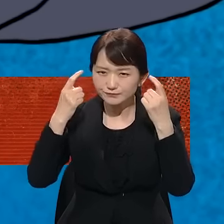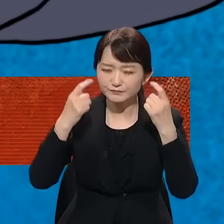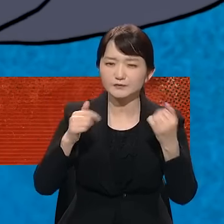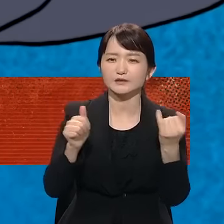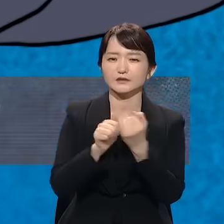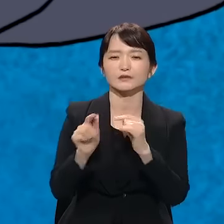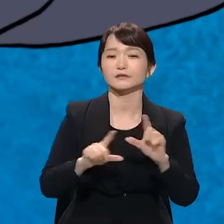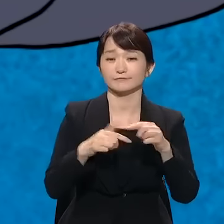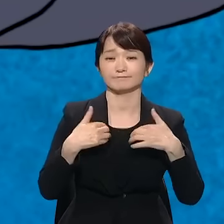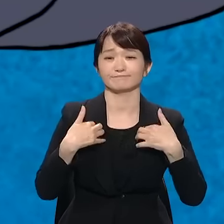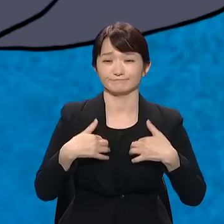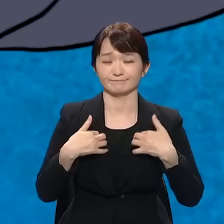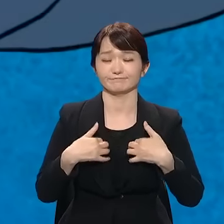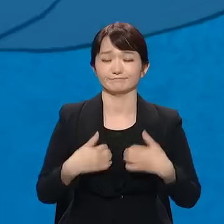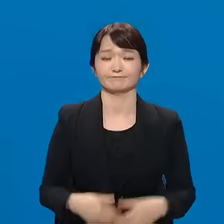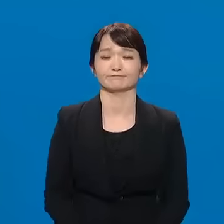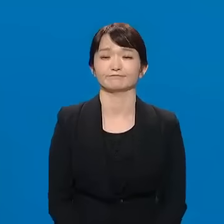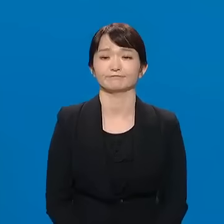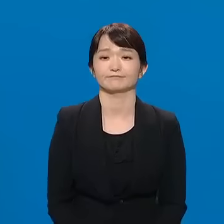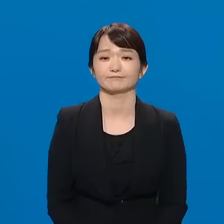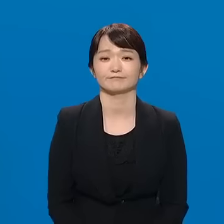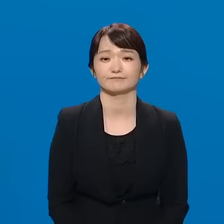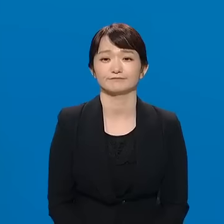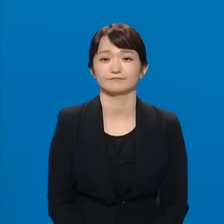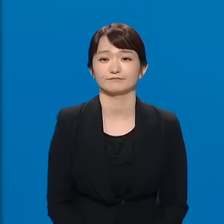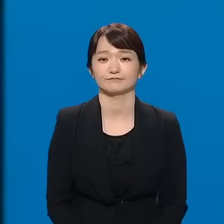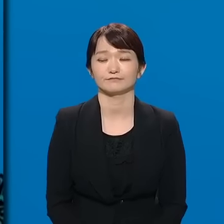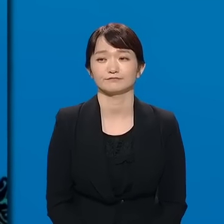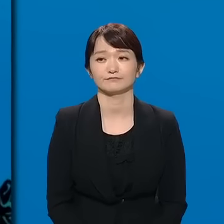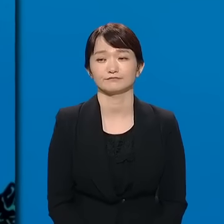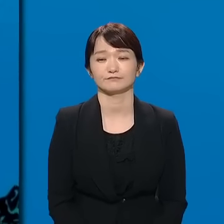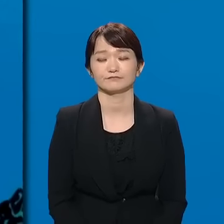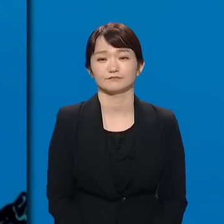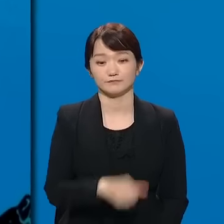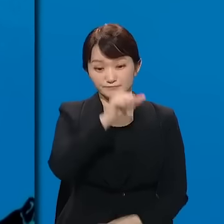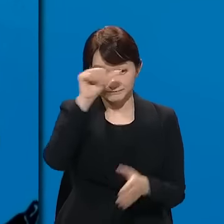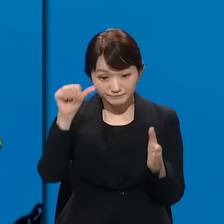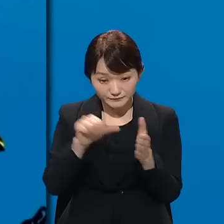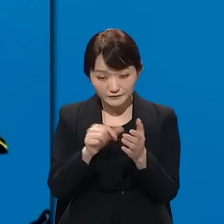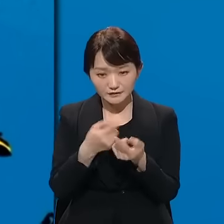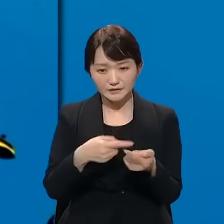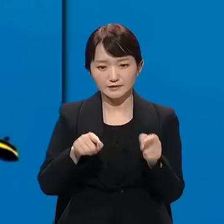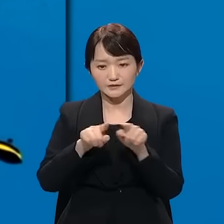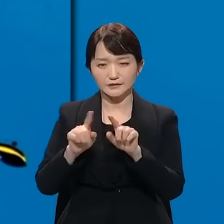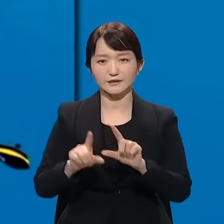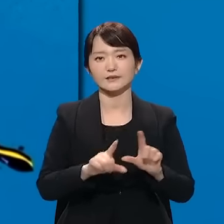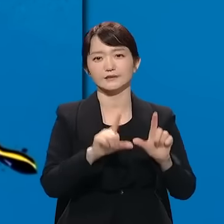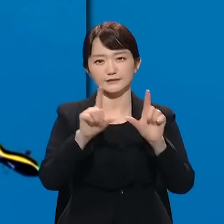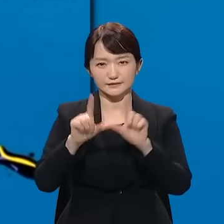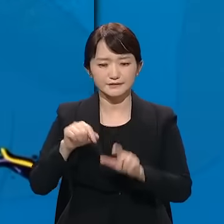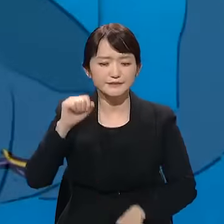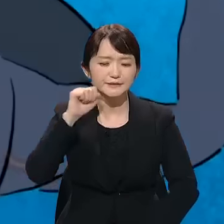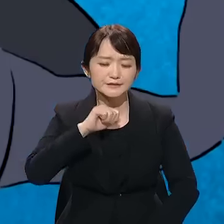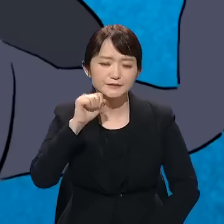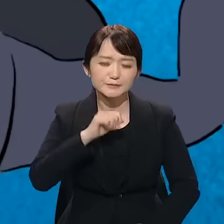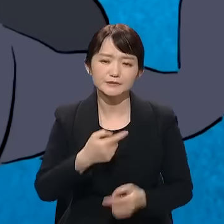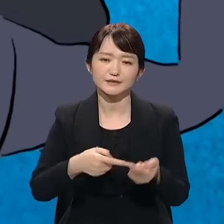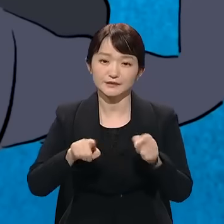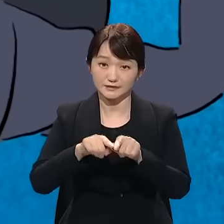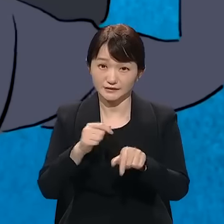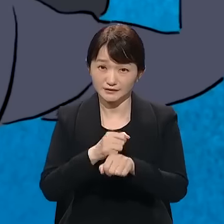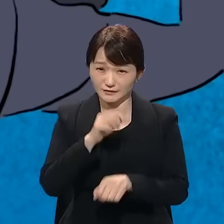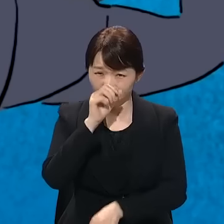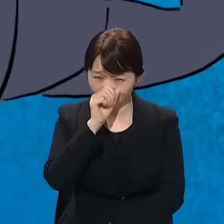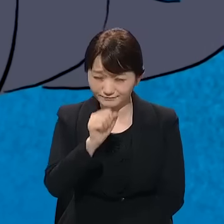만끽했습니다음 여기까지만 들으면 너무 좋은데네 그렇습니다 평생을 같이 할 사람과 취미를 공유한다 정말 행운이